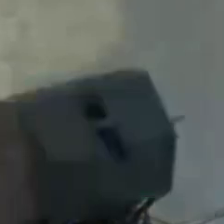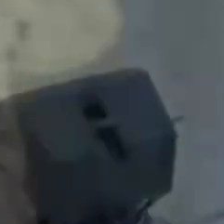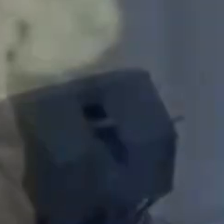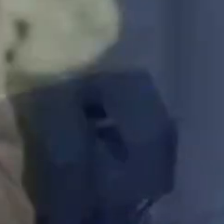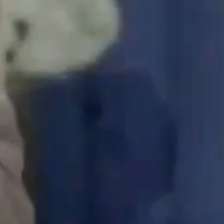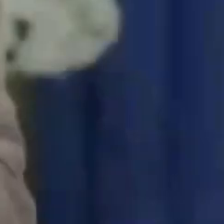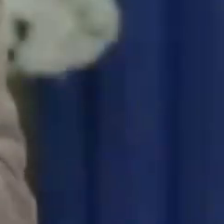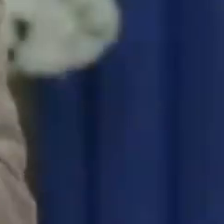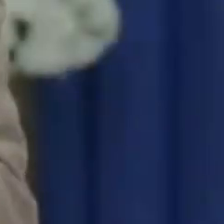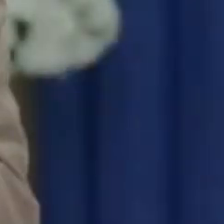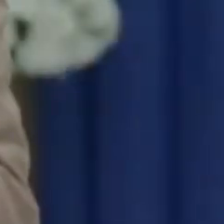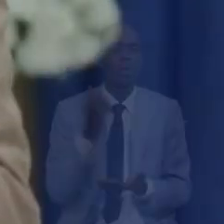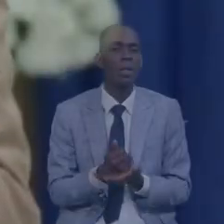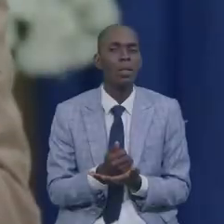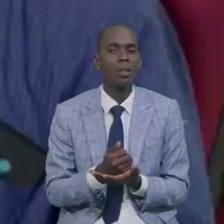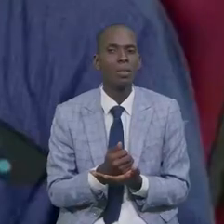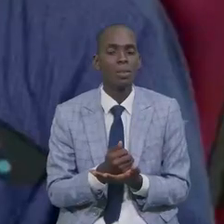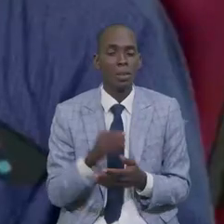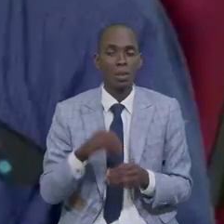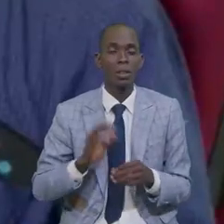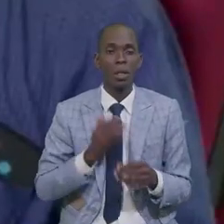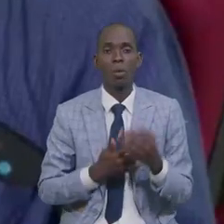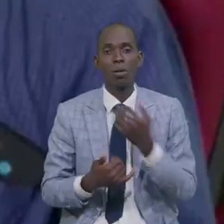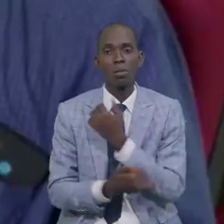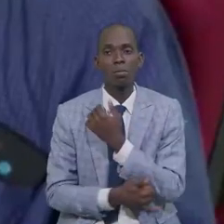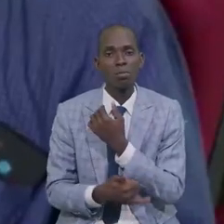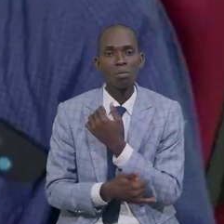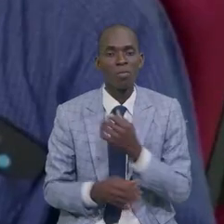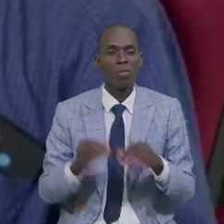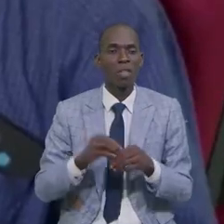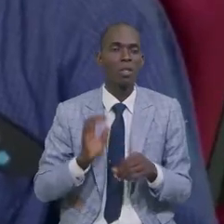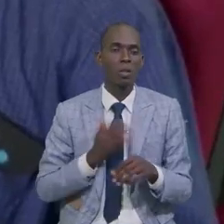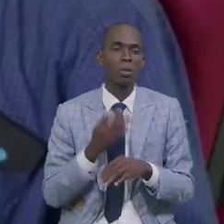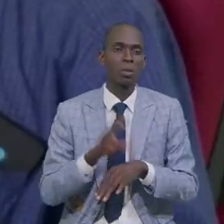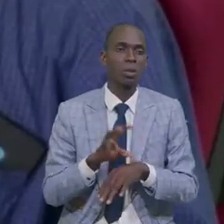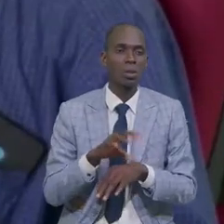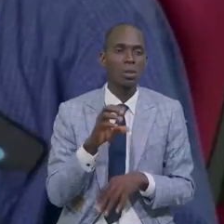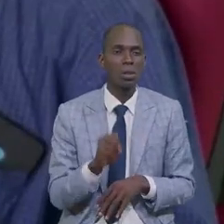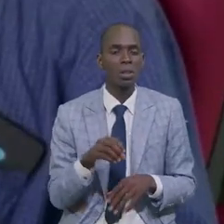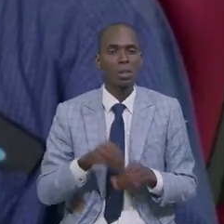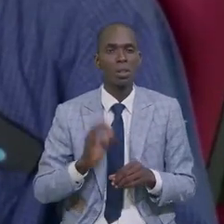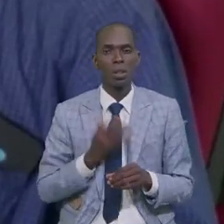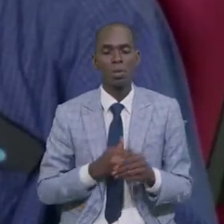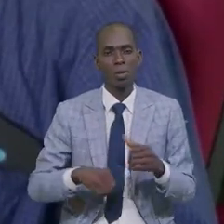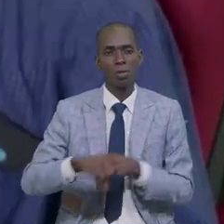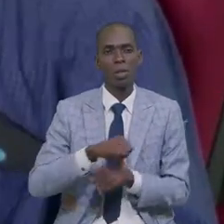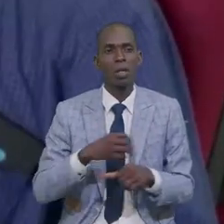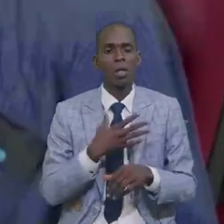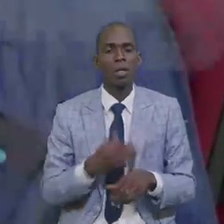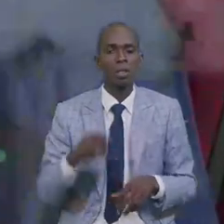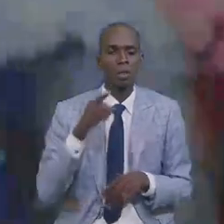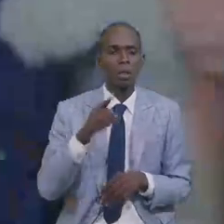rebâtiront sur d'anciennes ruines. Dans notre pays, dans nos églises, dans nos